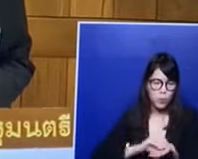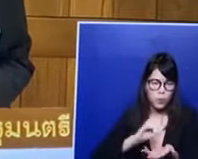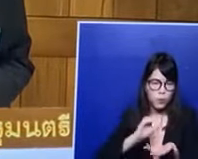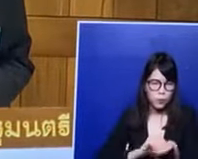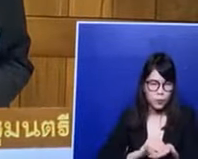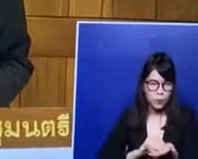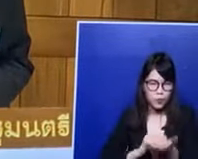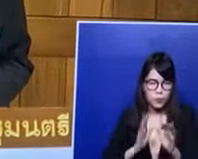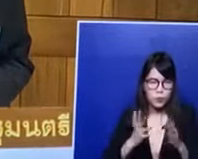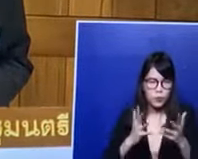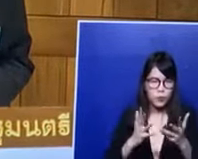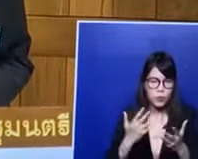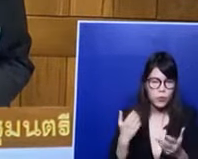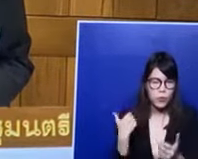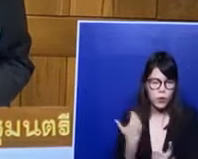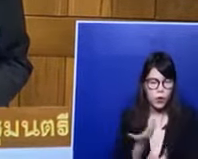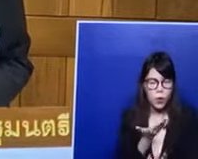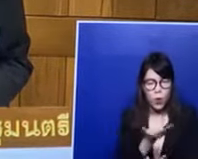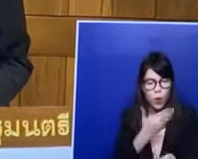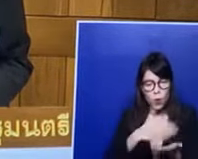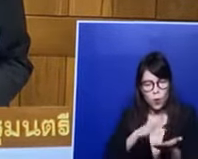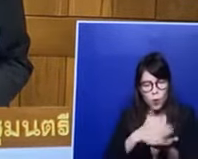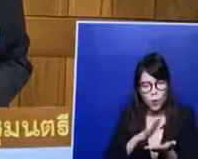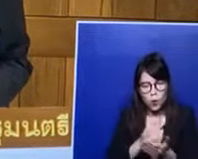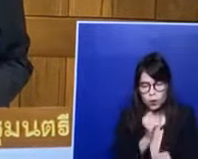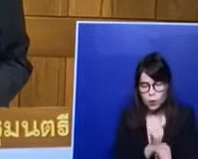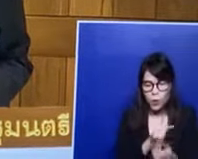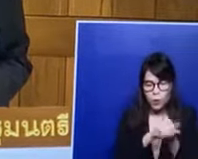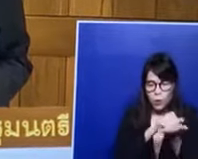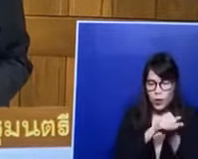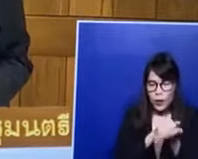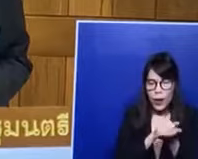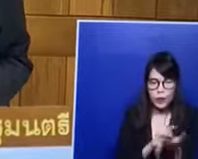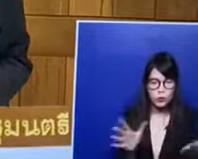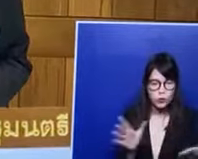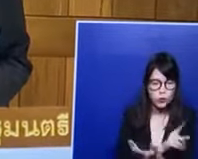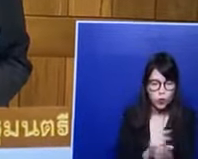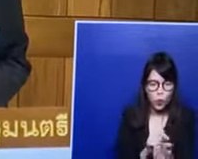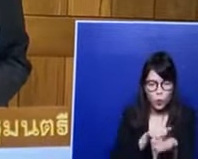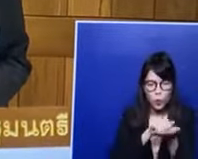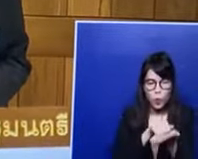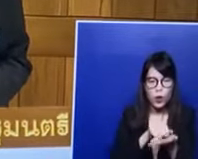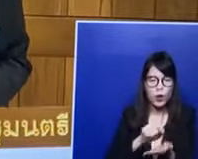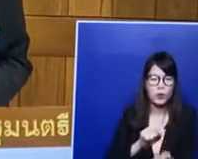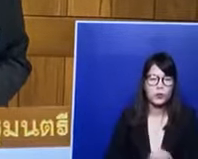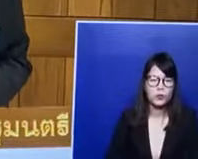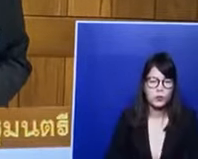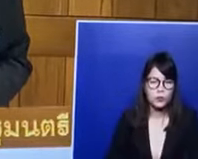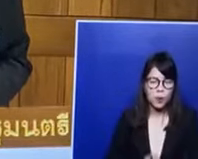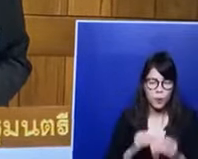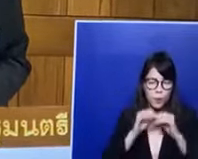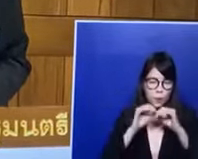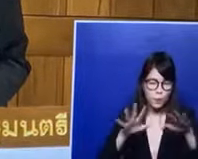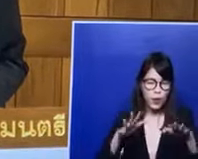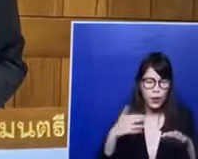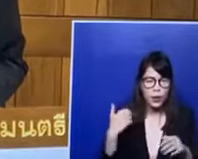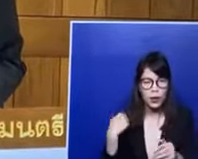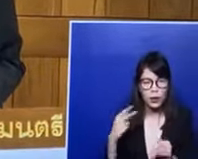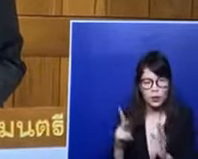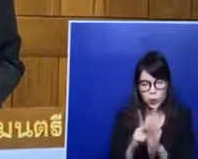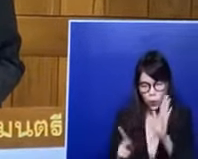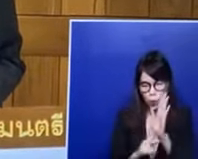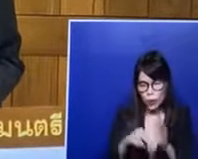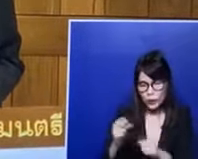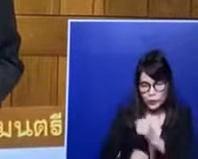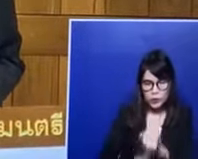ชญากรรมสามารถขอผ่อนชำระหรือทำงานบริการสังคมแทนได้ถ้าร่างกฎหมายนี้ผ่านและประกาศใช้ในราชกิจจานุเบกษาภายใน1